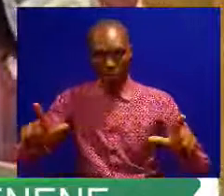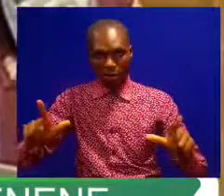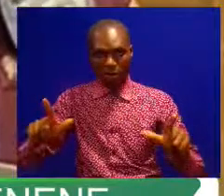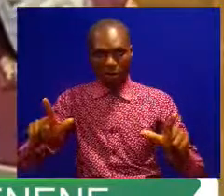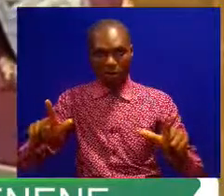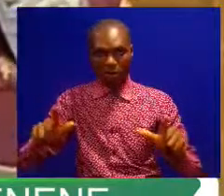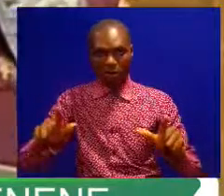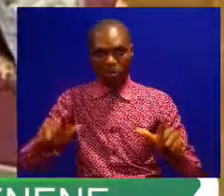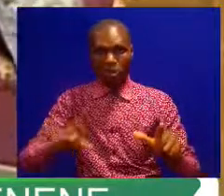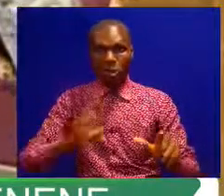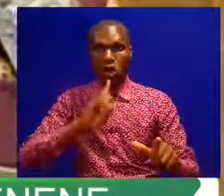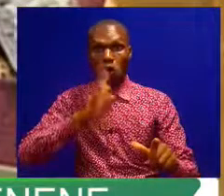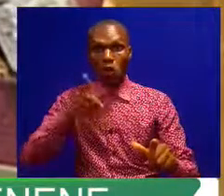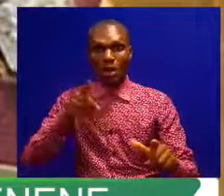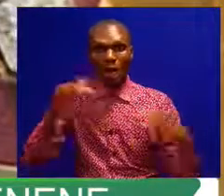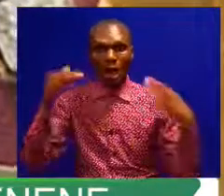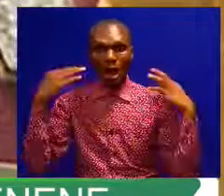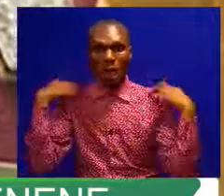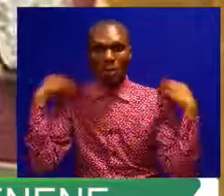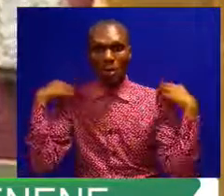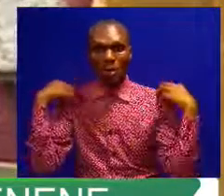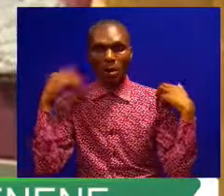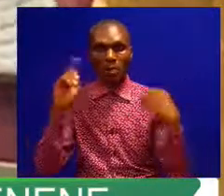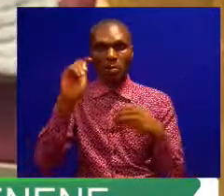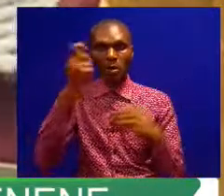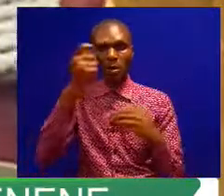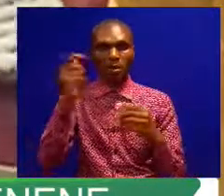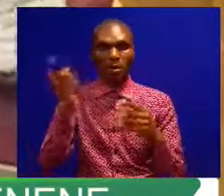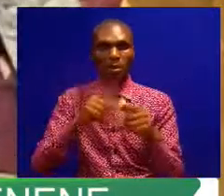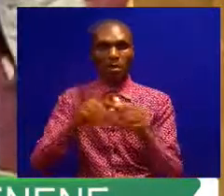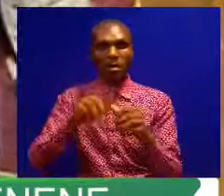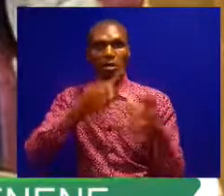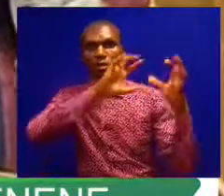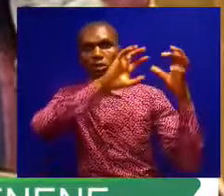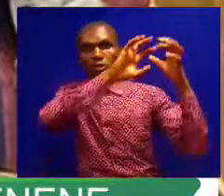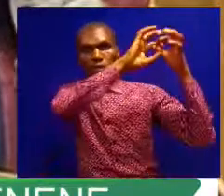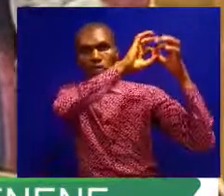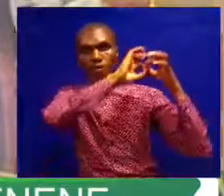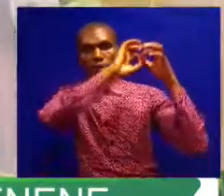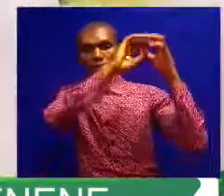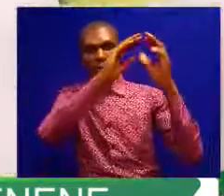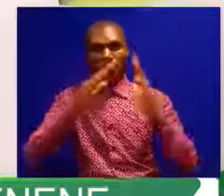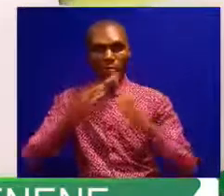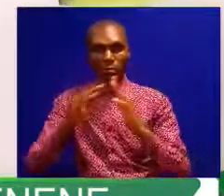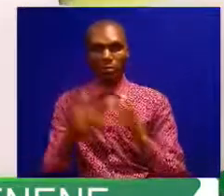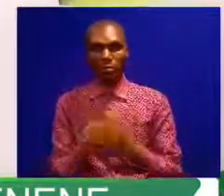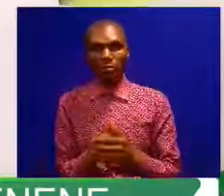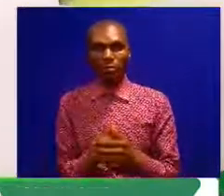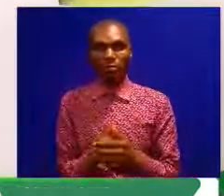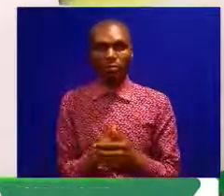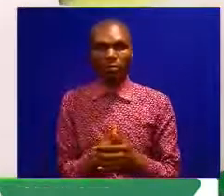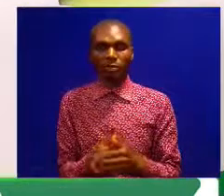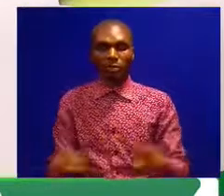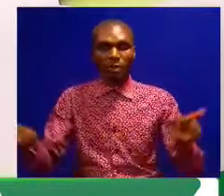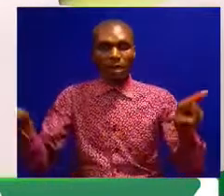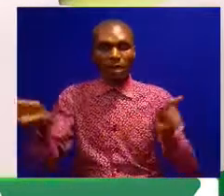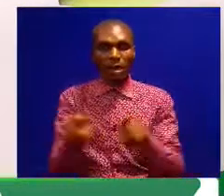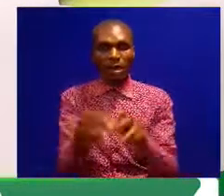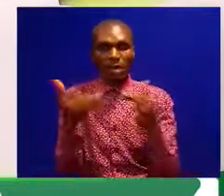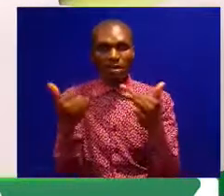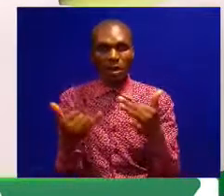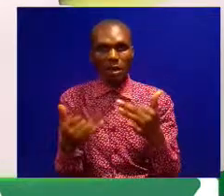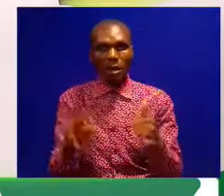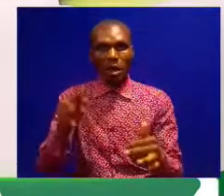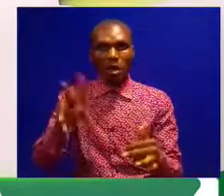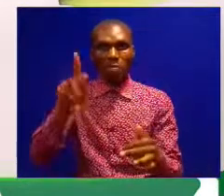our standing orders, practices, precedents, and traditions of this House. Mwanche muri yari bono ekero